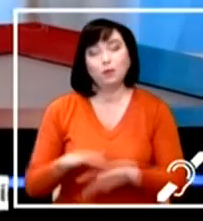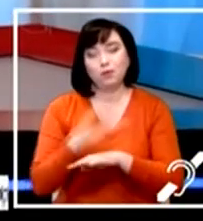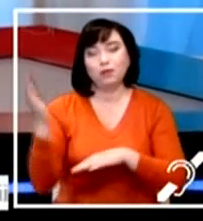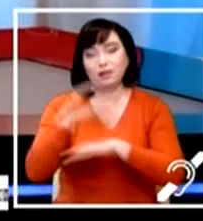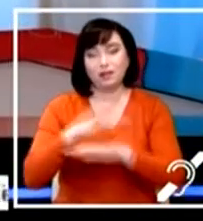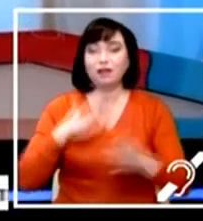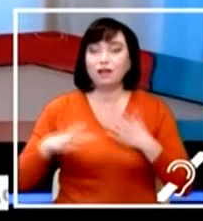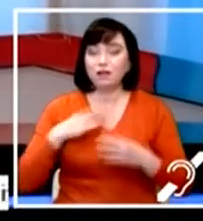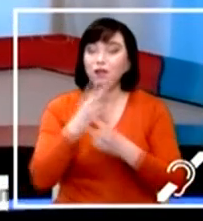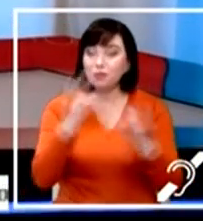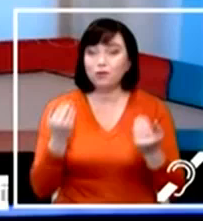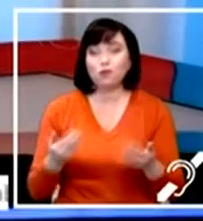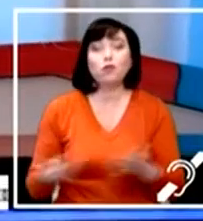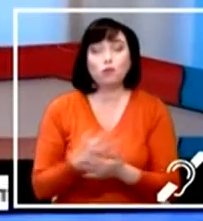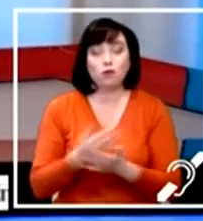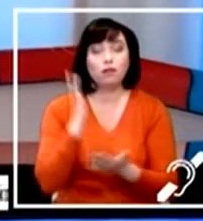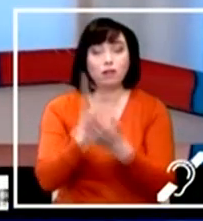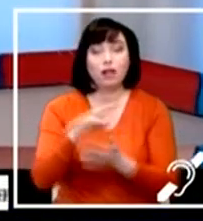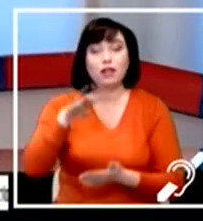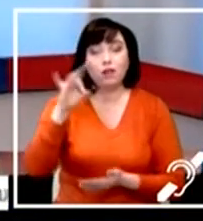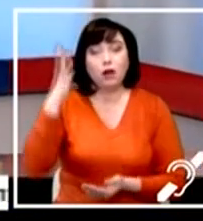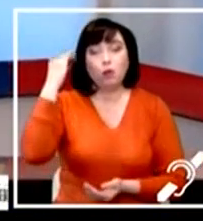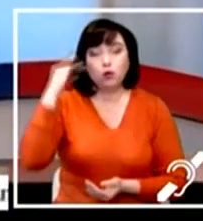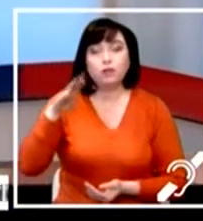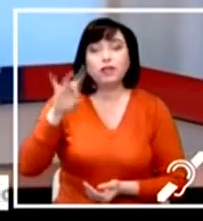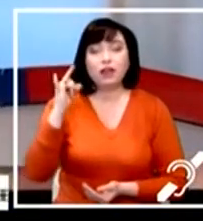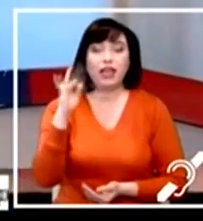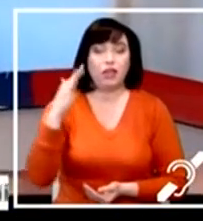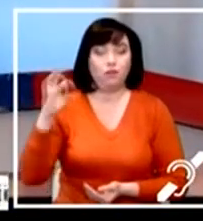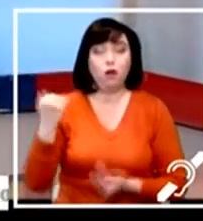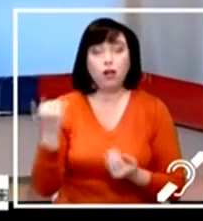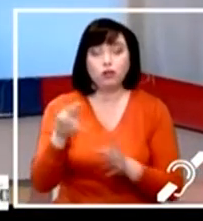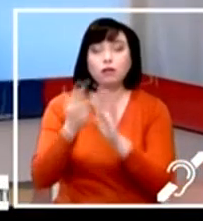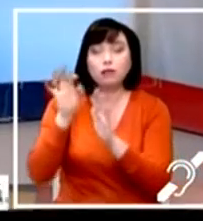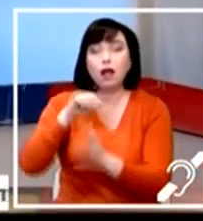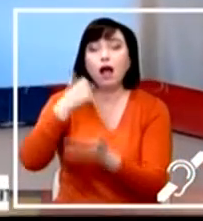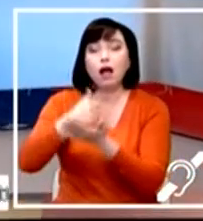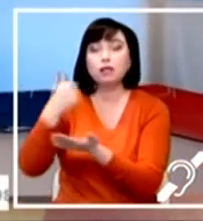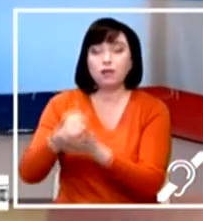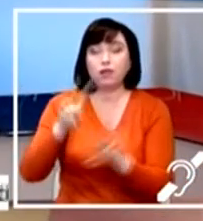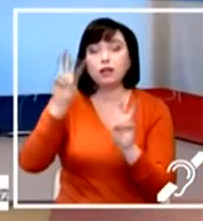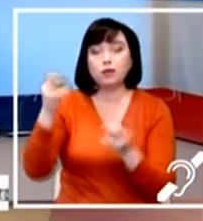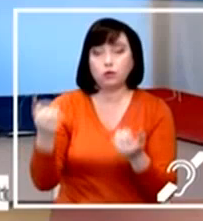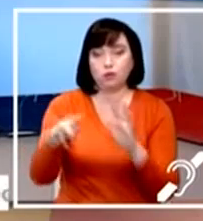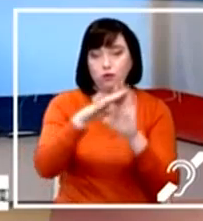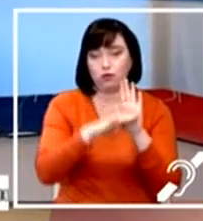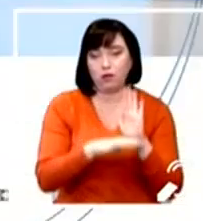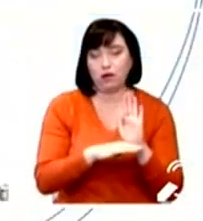Bună seara și bine v-am regăsit la știri. Suntem live pe TVR Moldova și TVR Info. Iată principalele subiecte ale